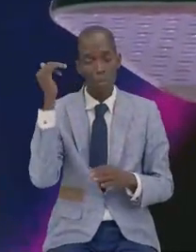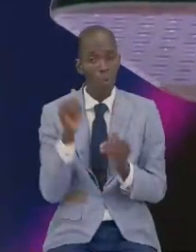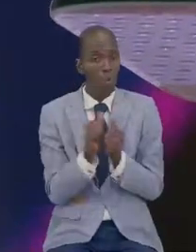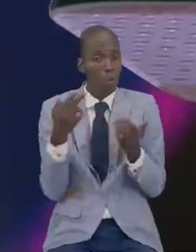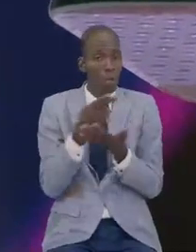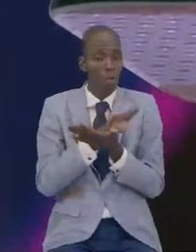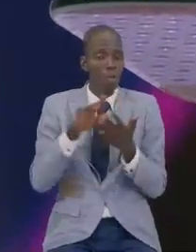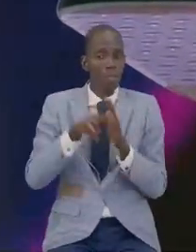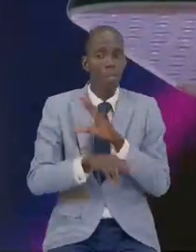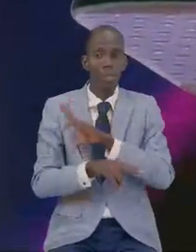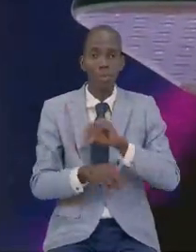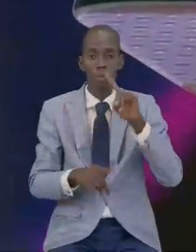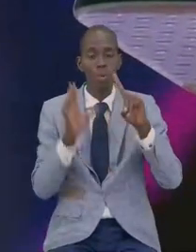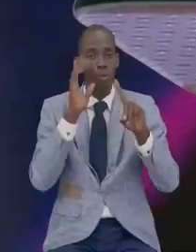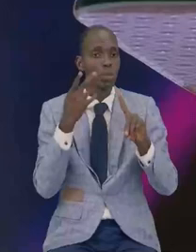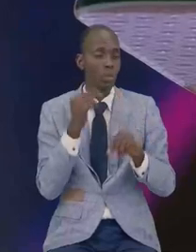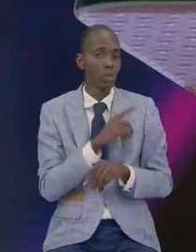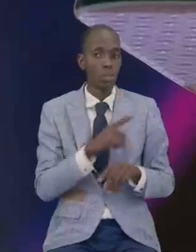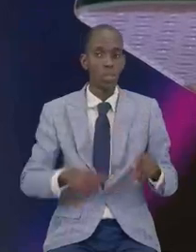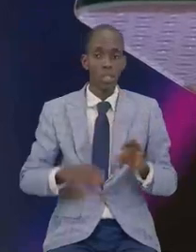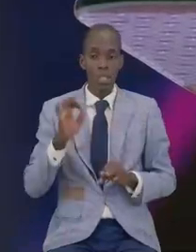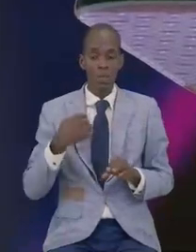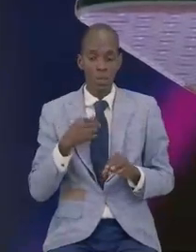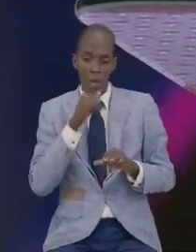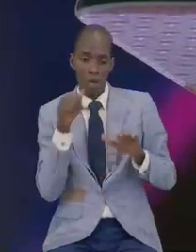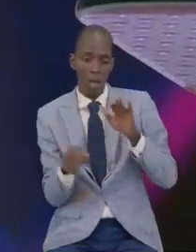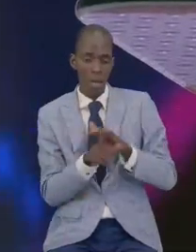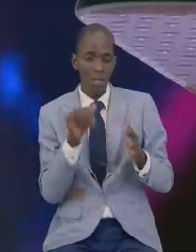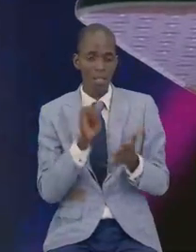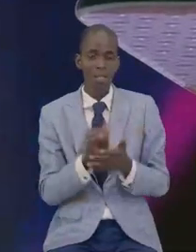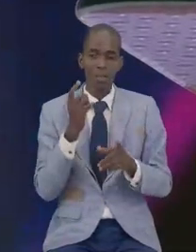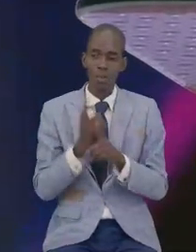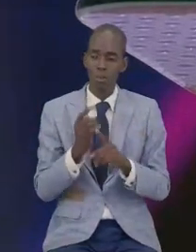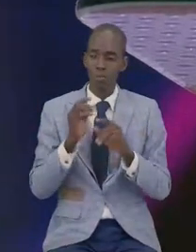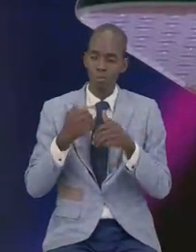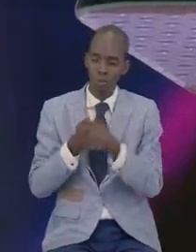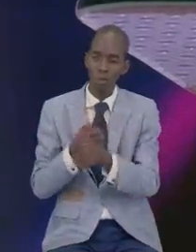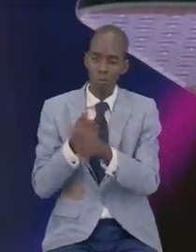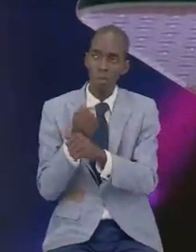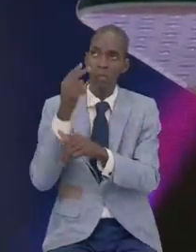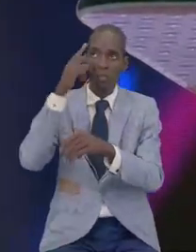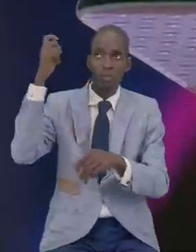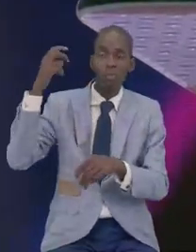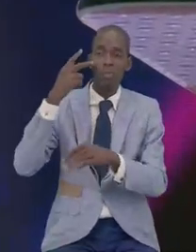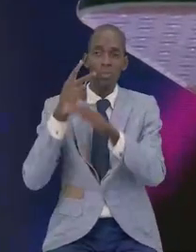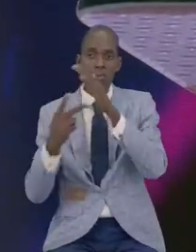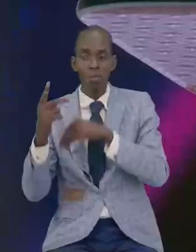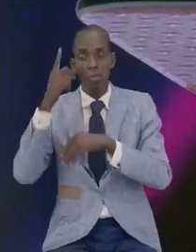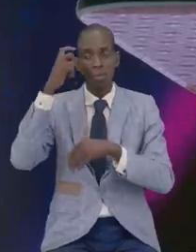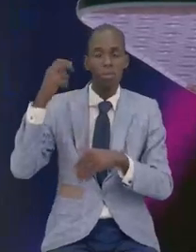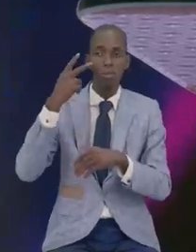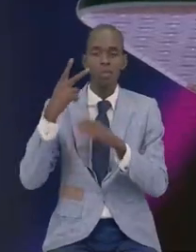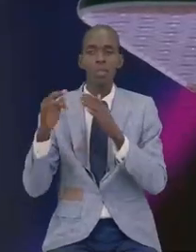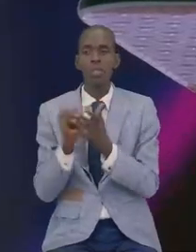la sanctification, personne ne verra le Seigneur. Si on cache cela et on court avec la vision et songe, des choses qui ne profitent à